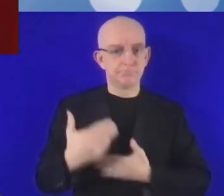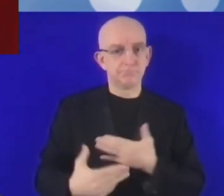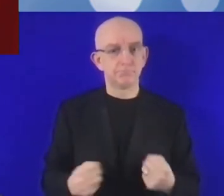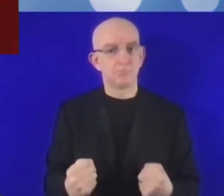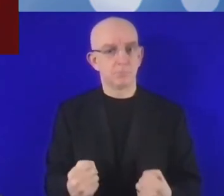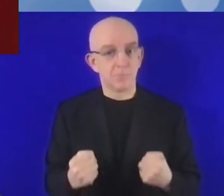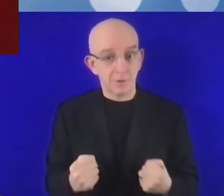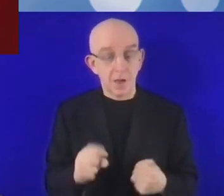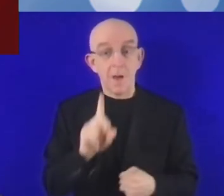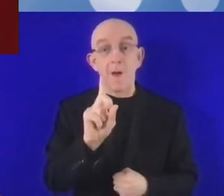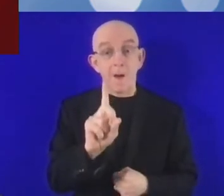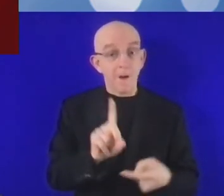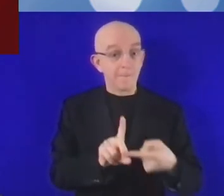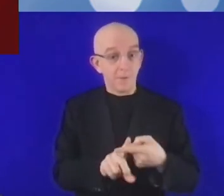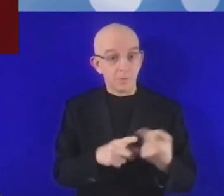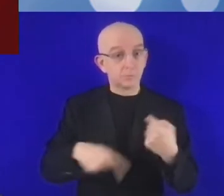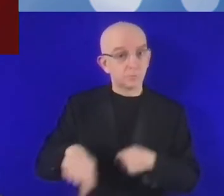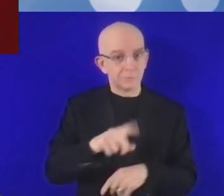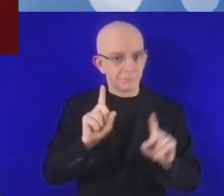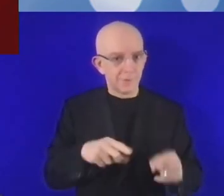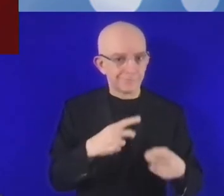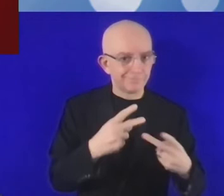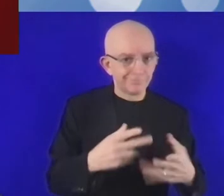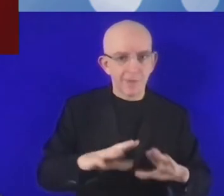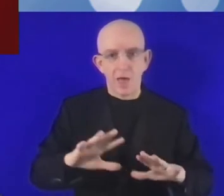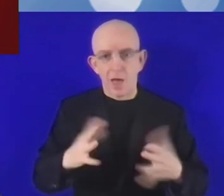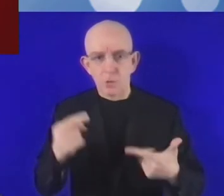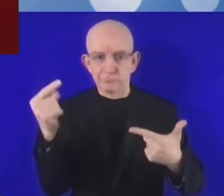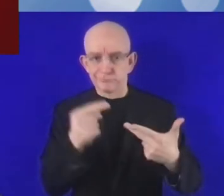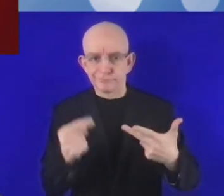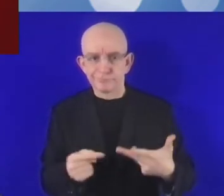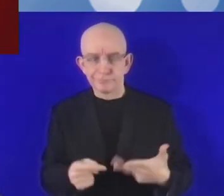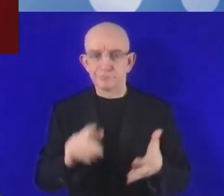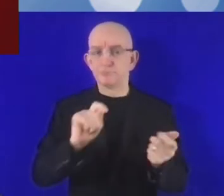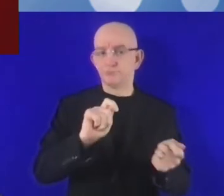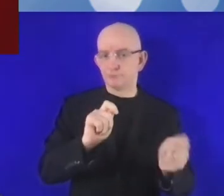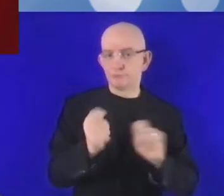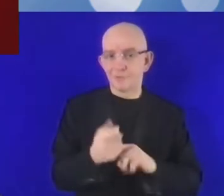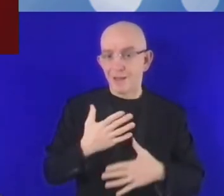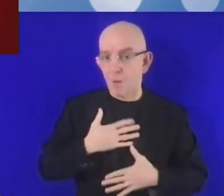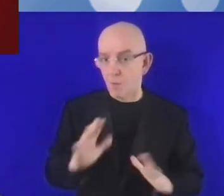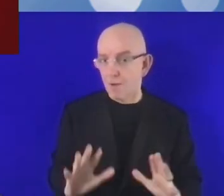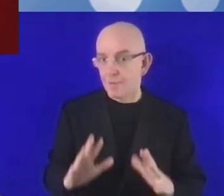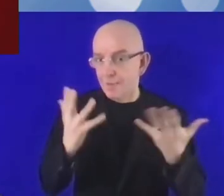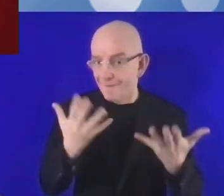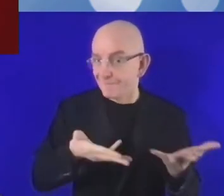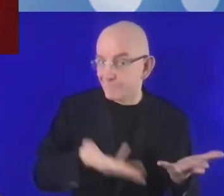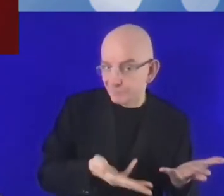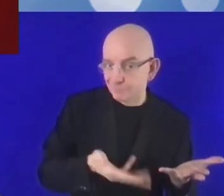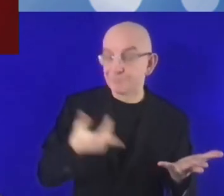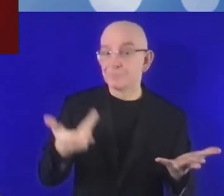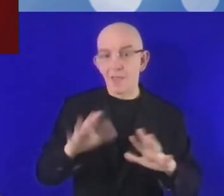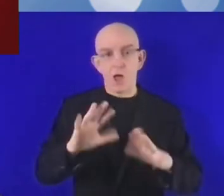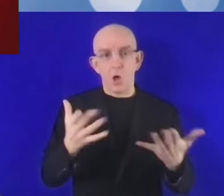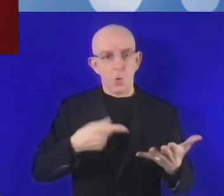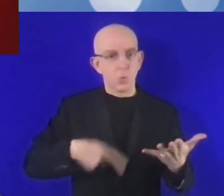Nous devons répondre à une question qui est tout à fait essentielle, à savoir de quelle manière la numérisation change